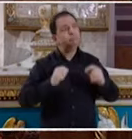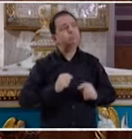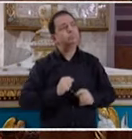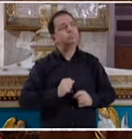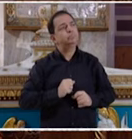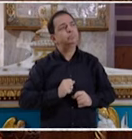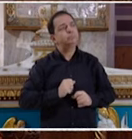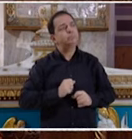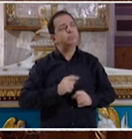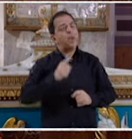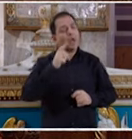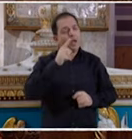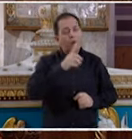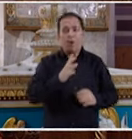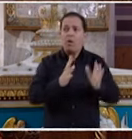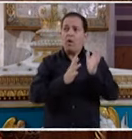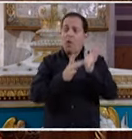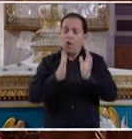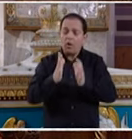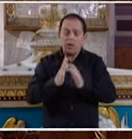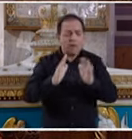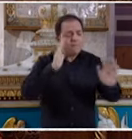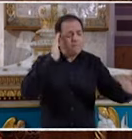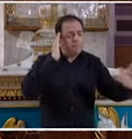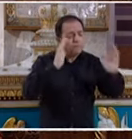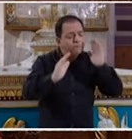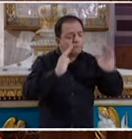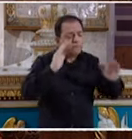Κορέστος στοργή του Χριστού,